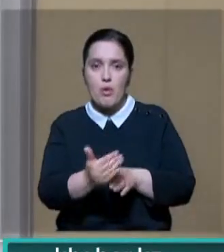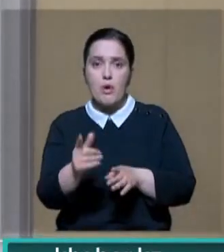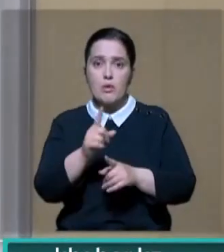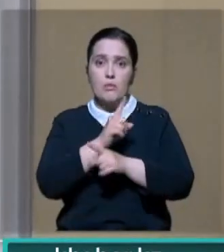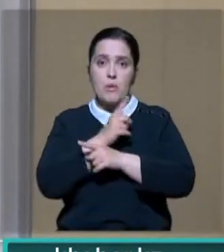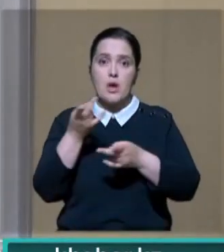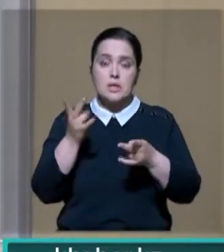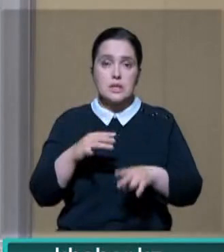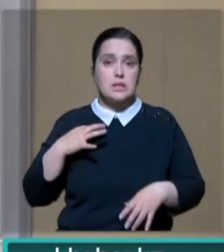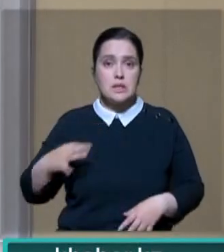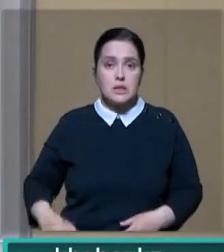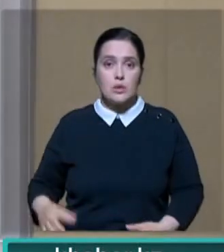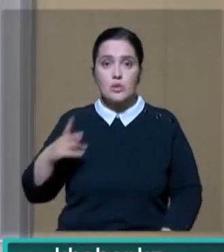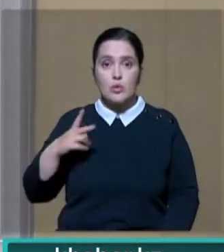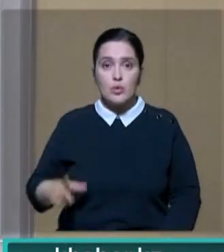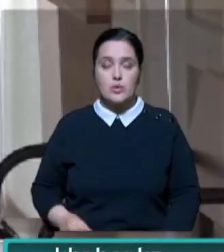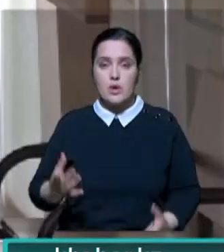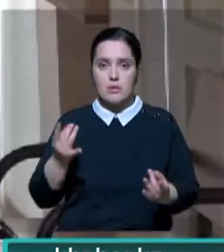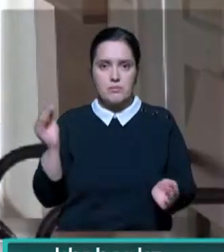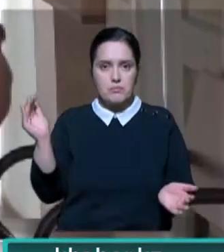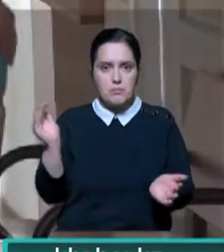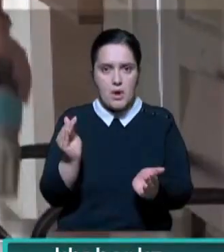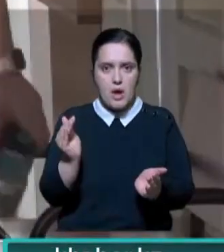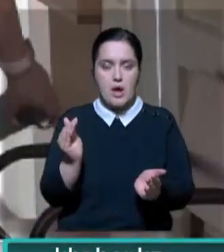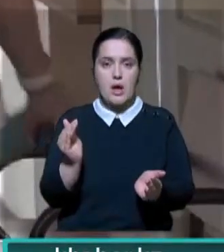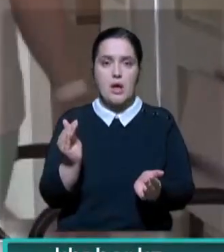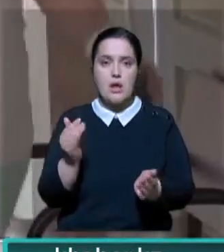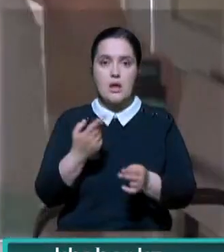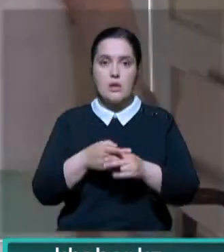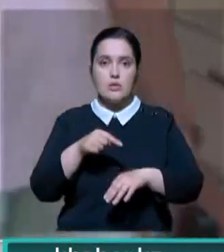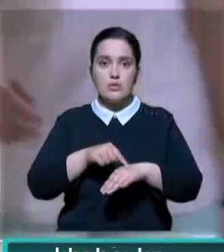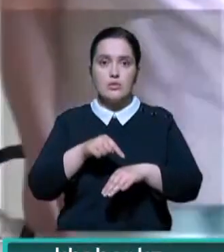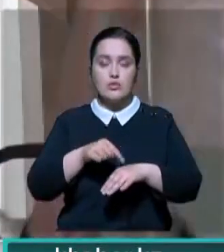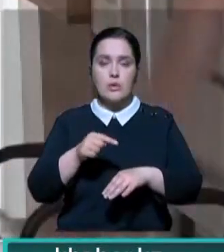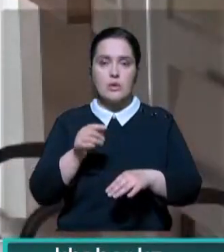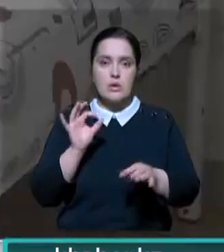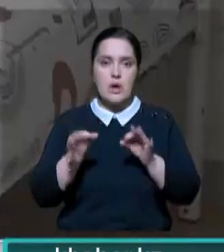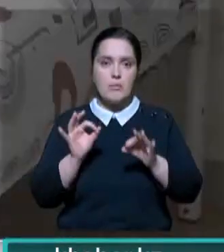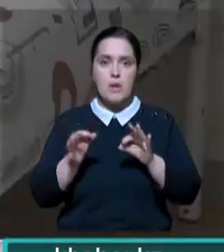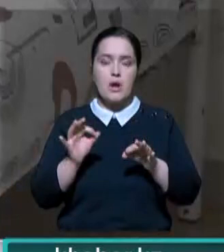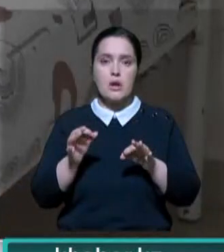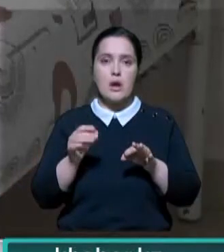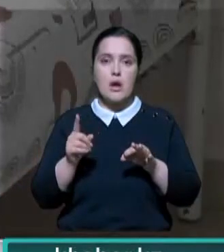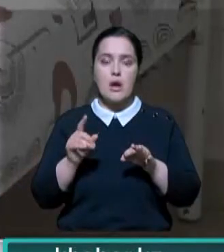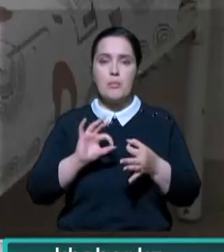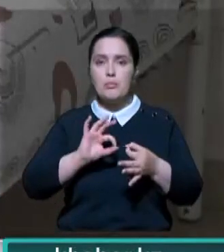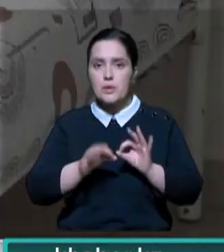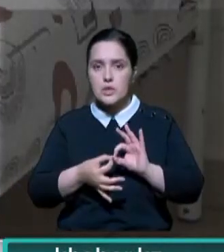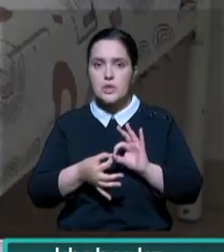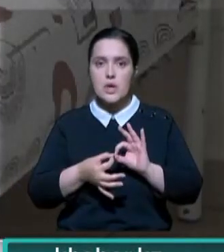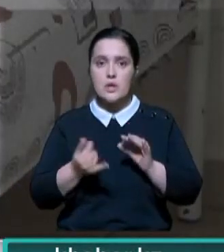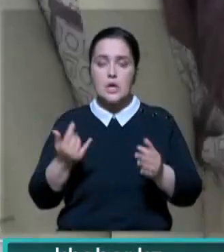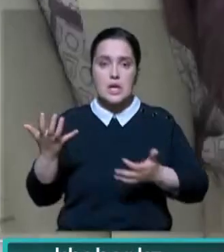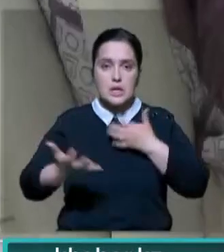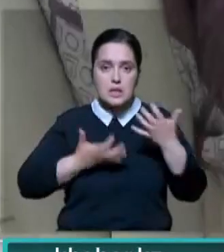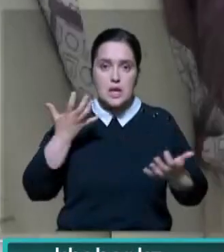умершей остались малолетние сын, дочь и новорожденный малыш, который, кстати, чувствует себя хорошо. Обстоятельства послеродовой трагедии